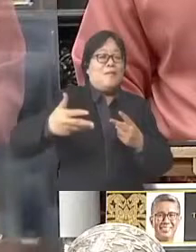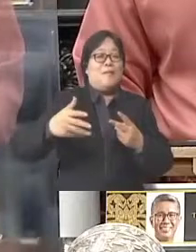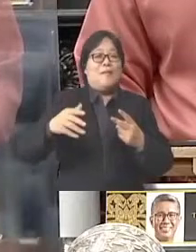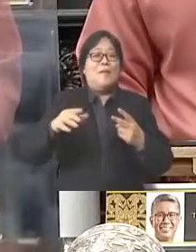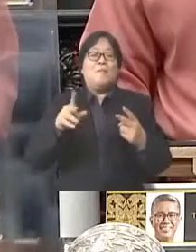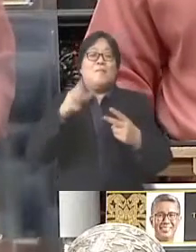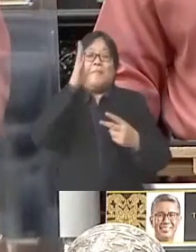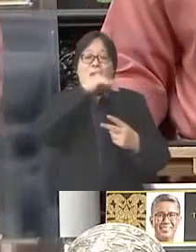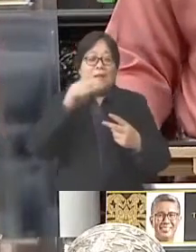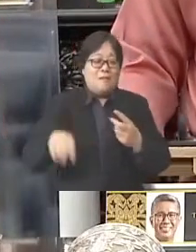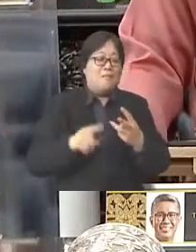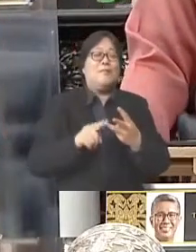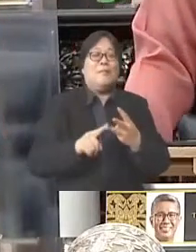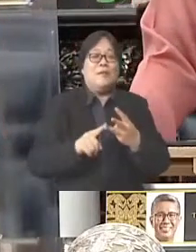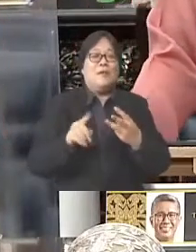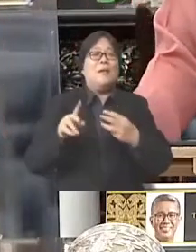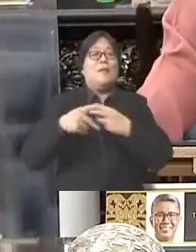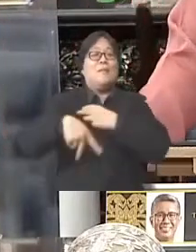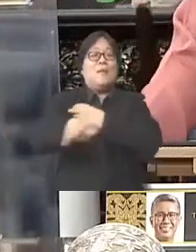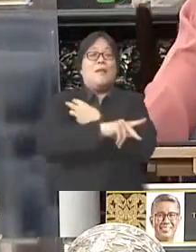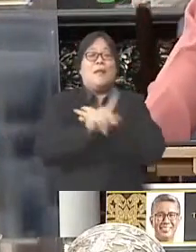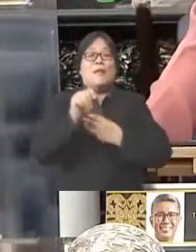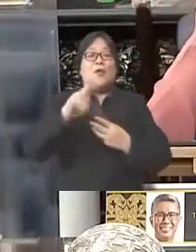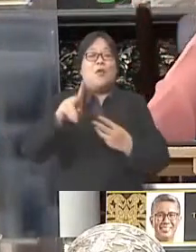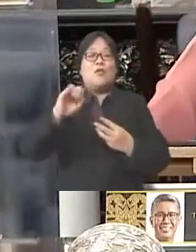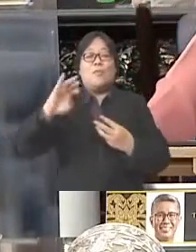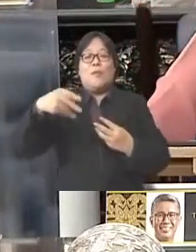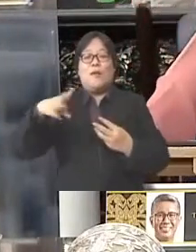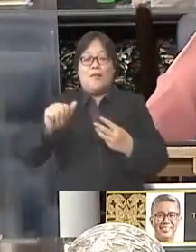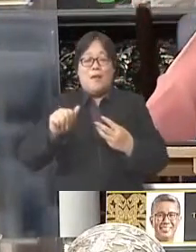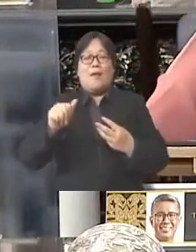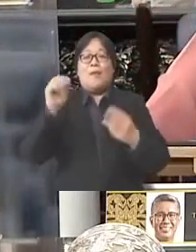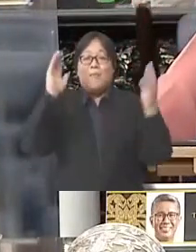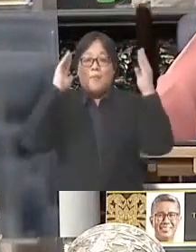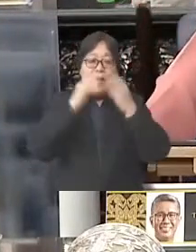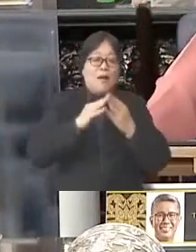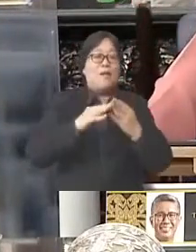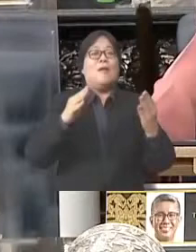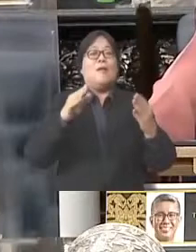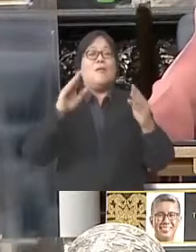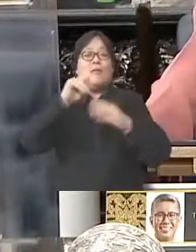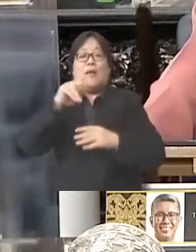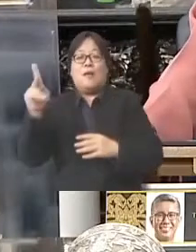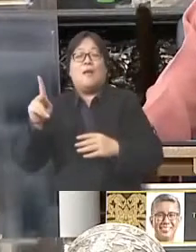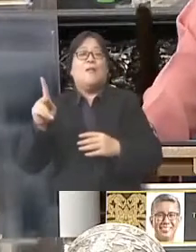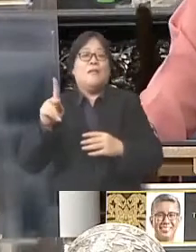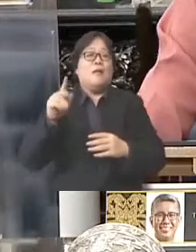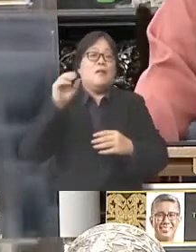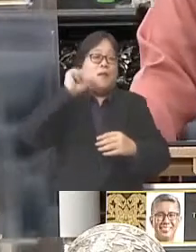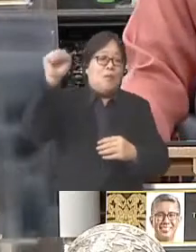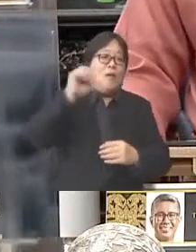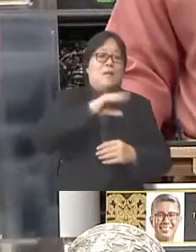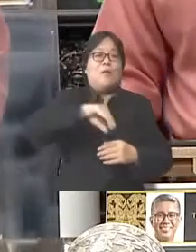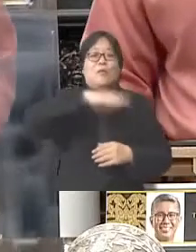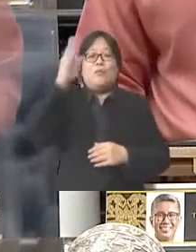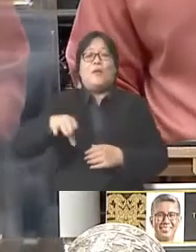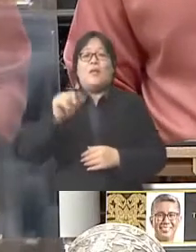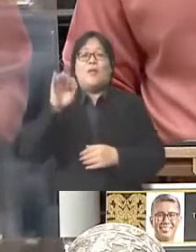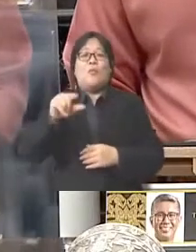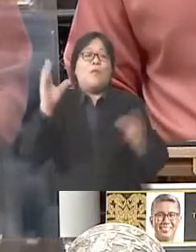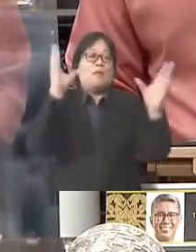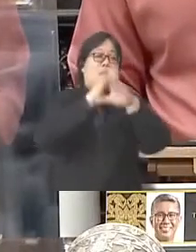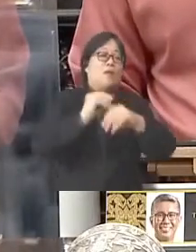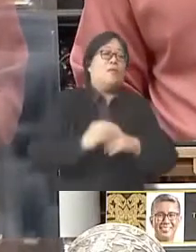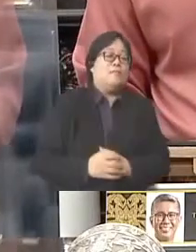apa Musa Melaka Pantai Teluk cempedak di Pahang Kampung budaya di Kota Kinabalu dan gunung santubong dirawat